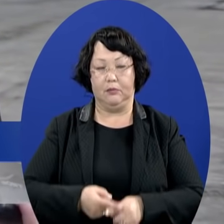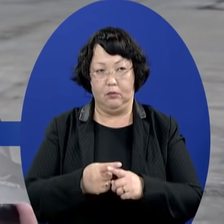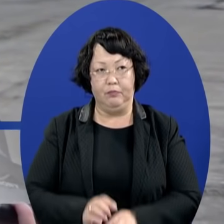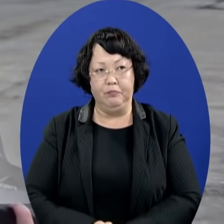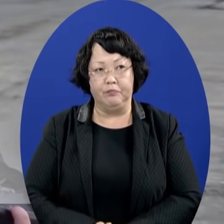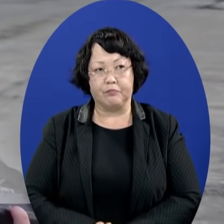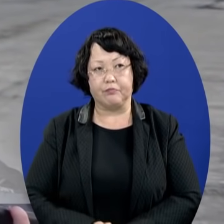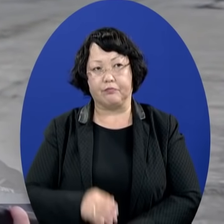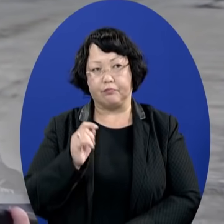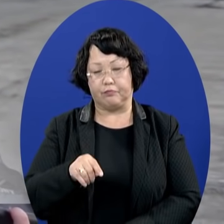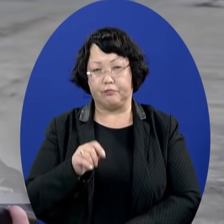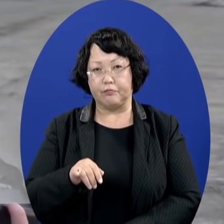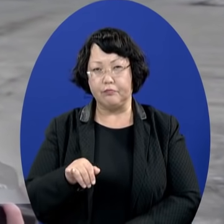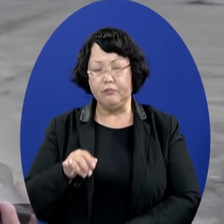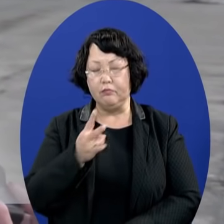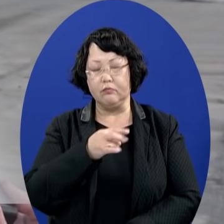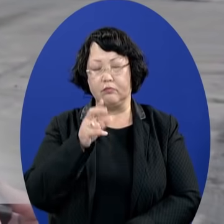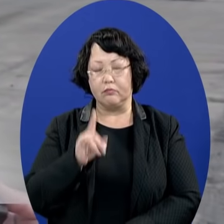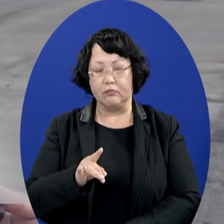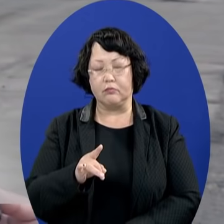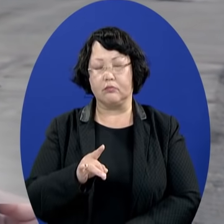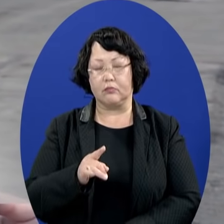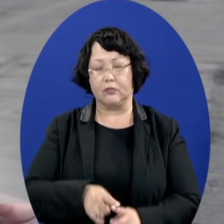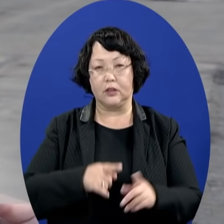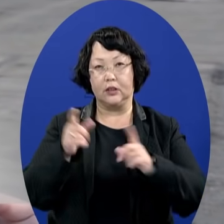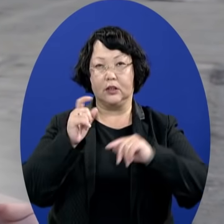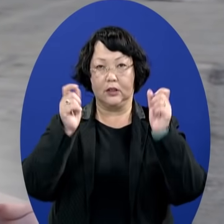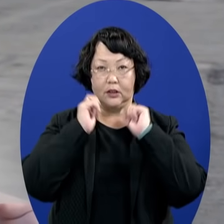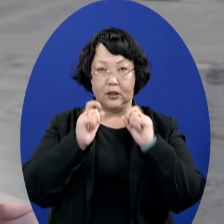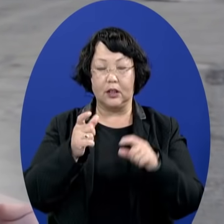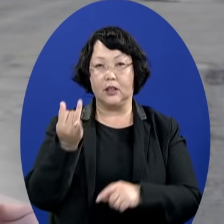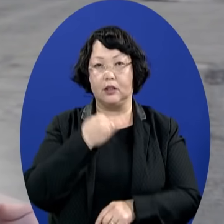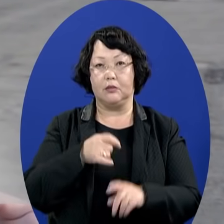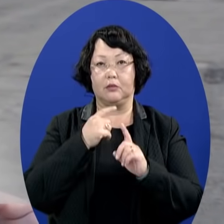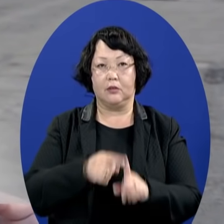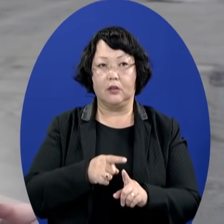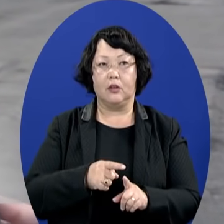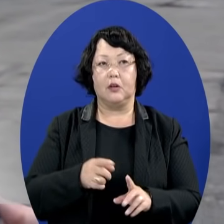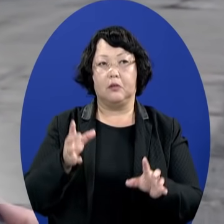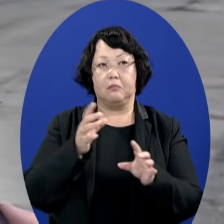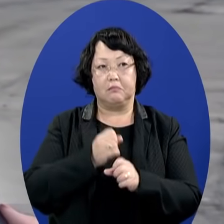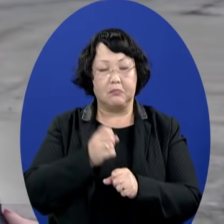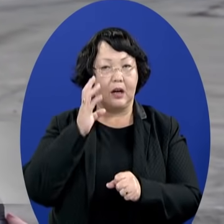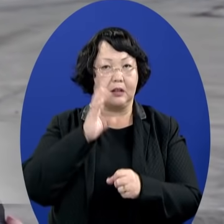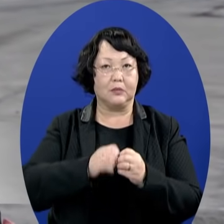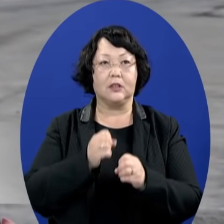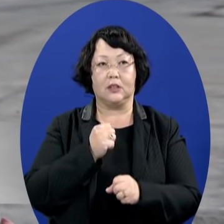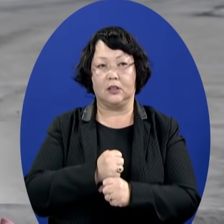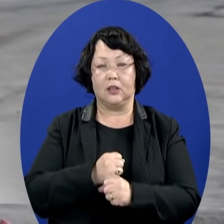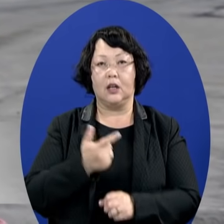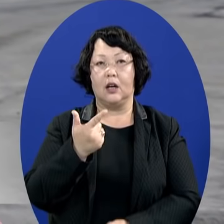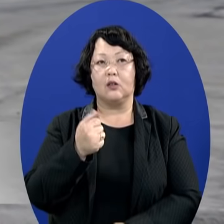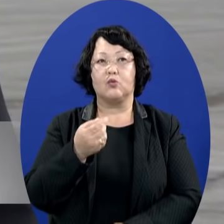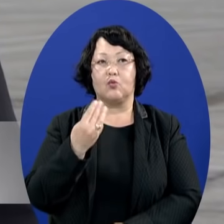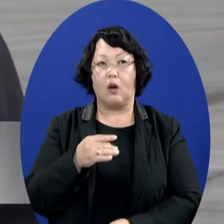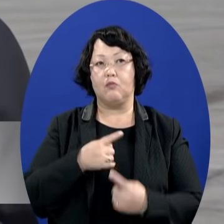бүтээгдэхүүнээ буцаж одоо өсгөх эдийн засгаас сэргэх ийм л чиглэл рүү явж байгаа одоо нэг багц арга хэмжээ байл өнөөдөр одоо гашуун сухат бомбтой хийгдэж байна